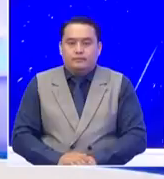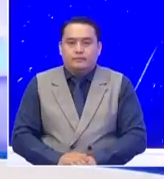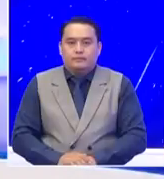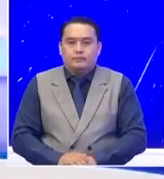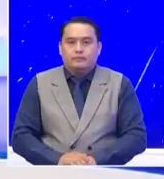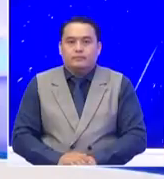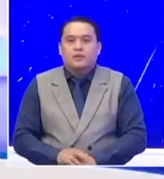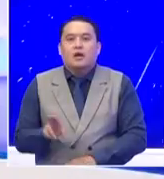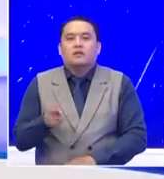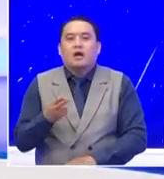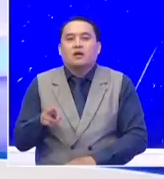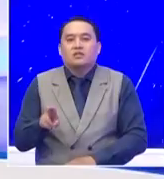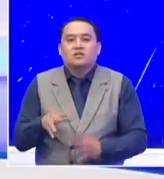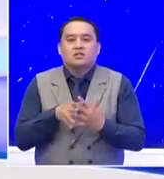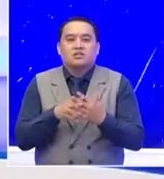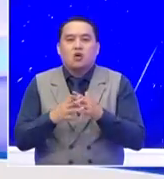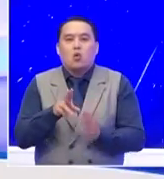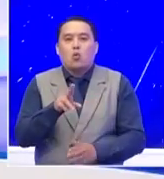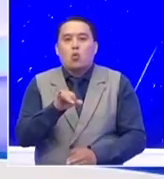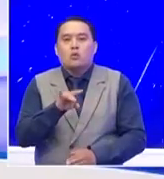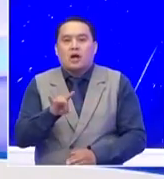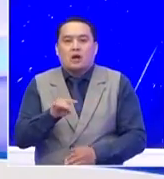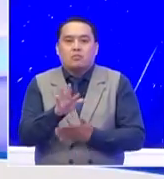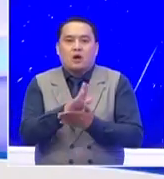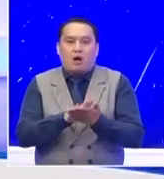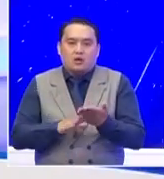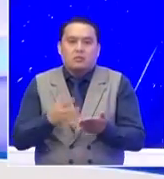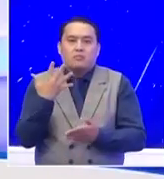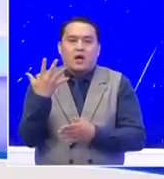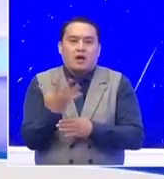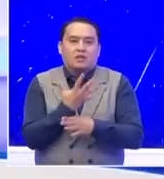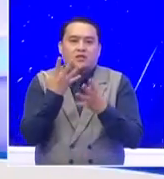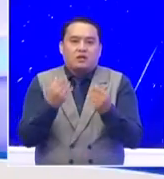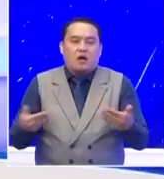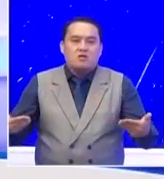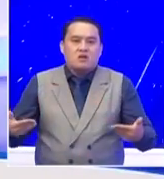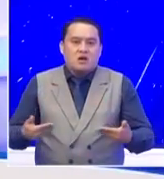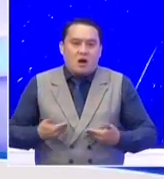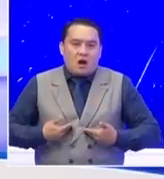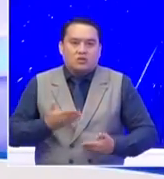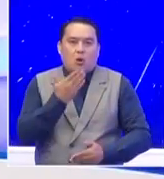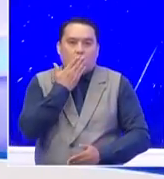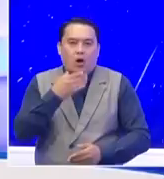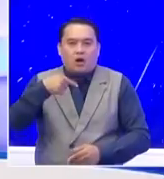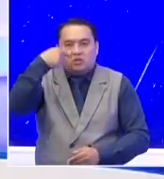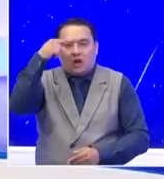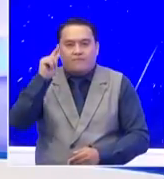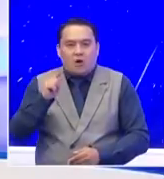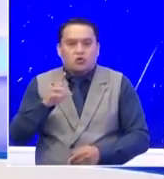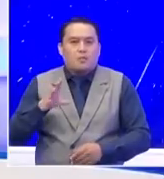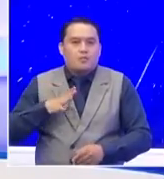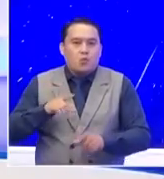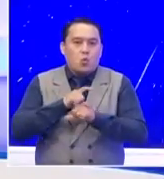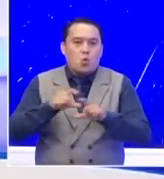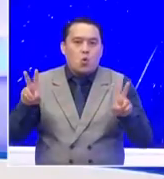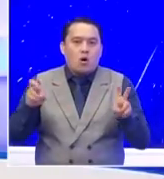В дагестанском селе Кулар продолжается пятый день подряд голодовка граждан Азербайджана. В акции под